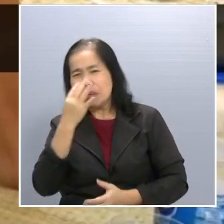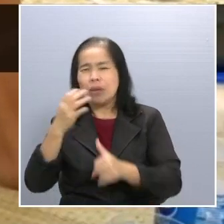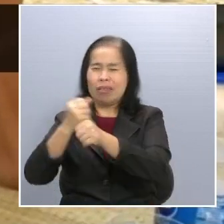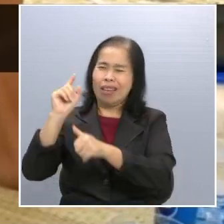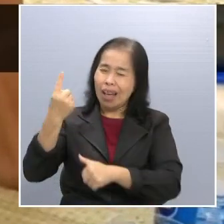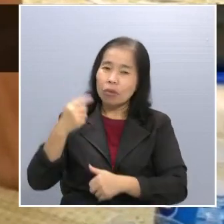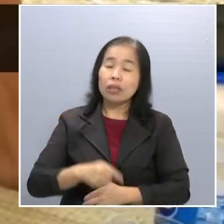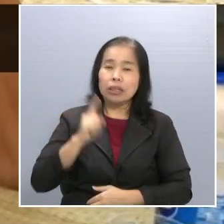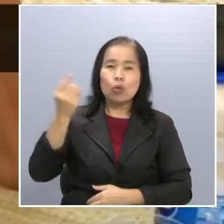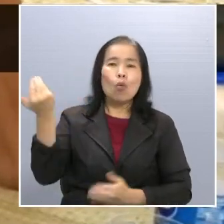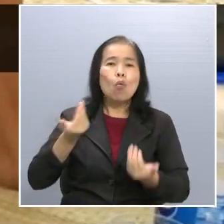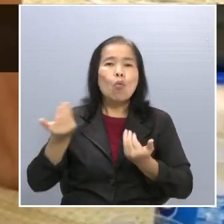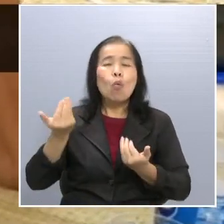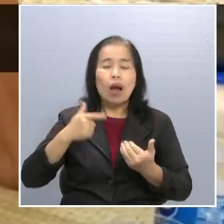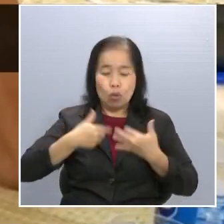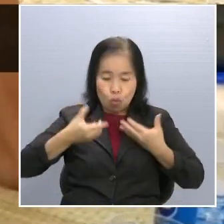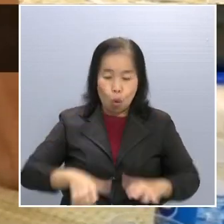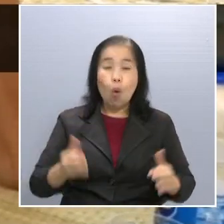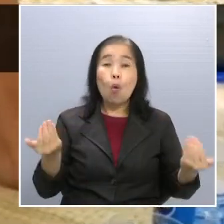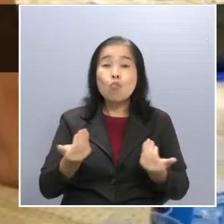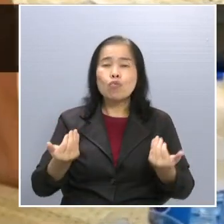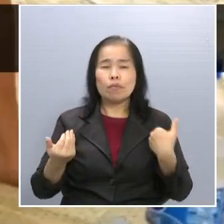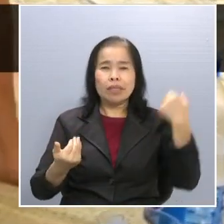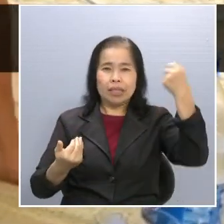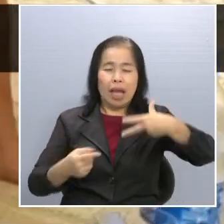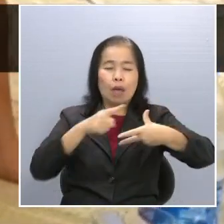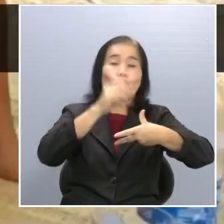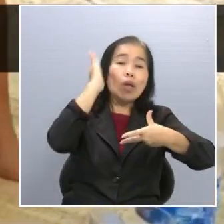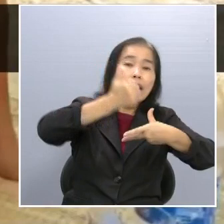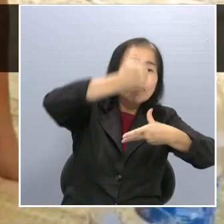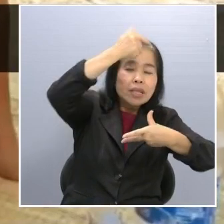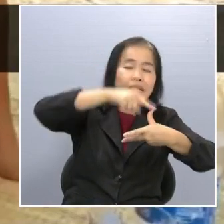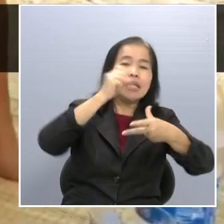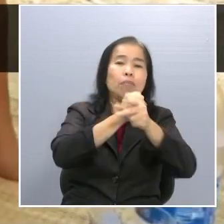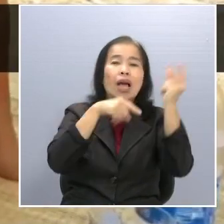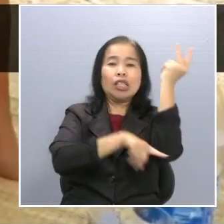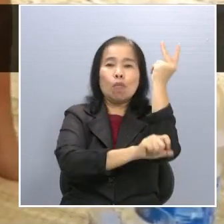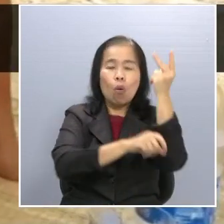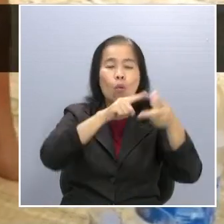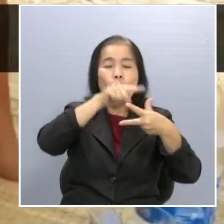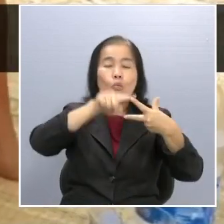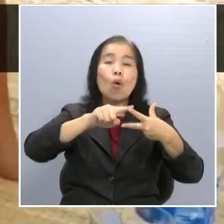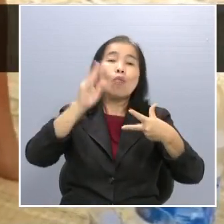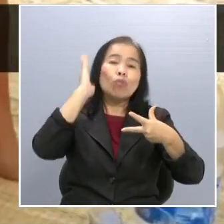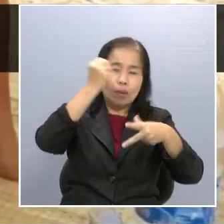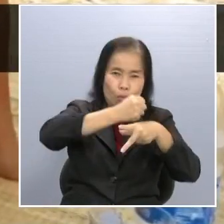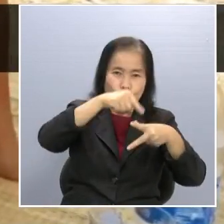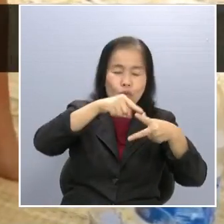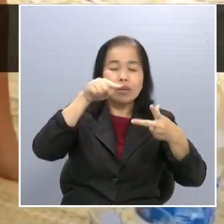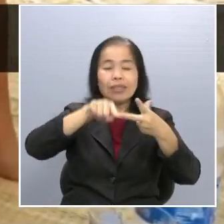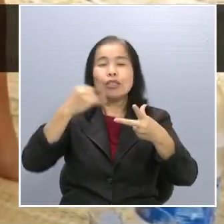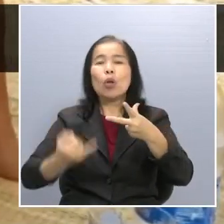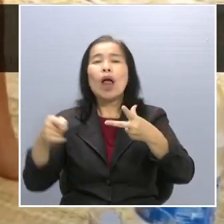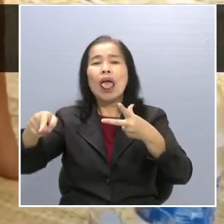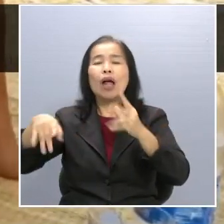ได้กินเขาหามือแล้วของมือแล้วนอนก็ไม่ได้นอนไปอยู่ป่าย ุ่งกัดยุ่งโกดังไซบุว่าสั่นข่อยบ่รู้